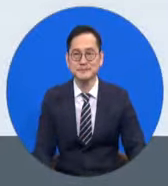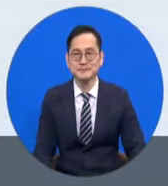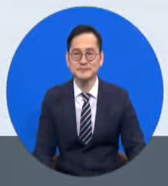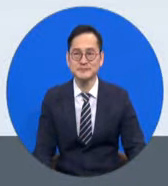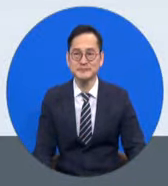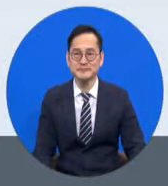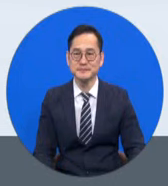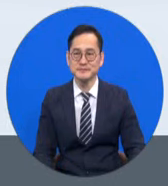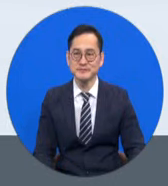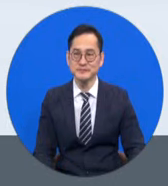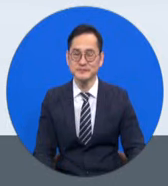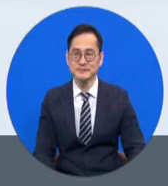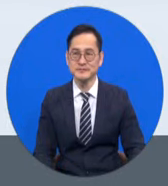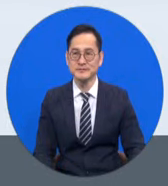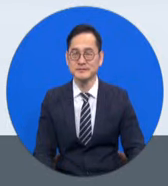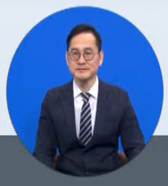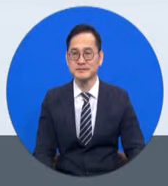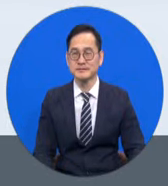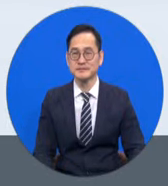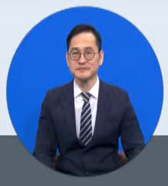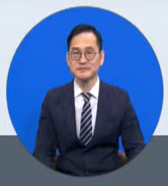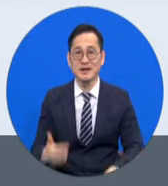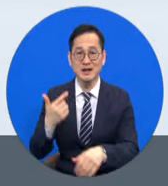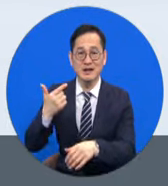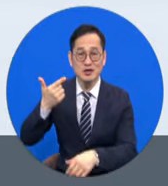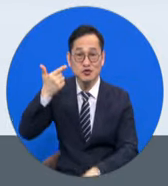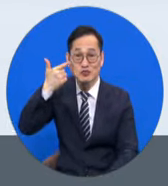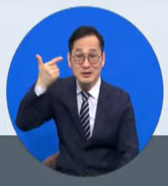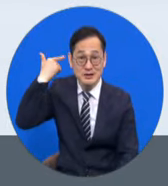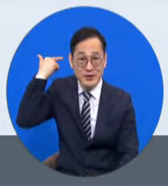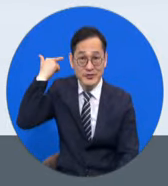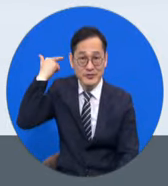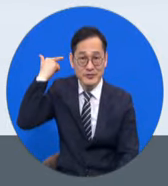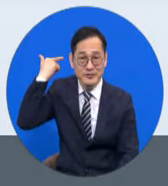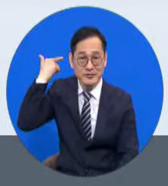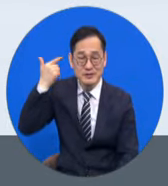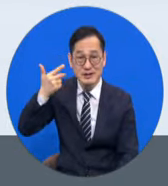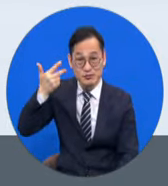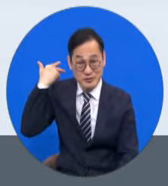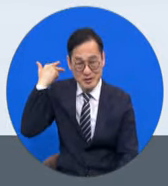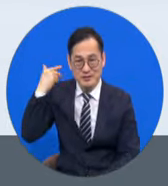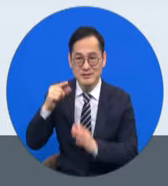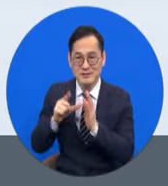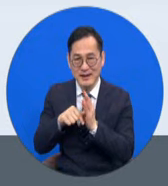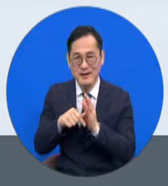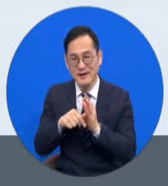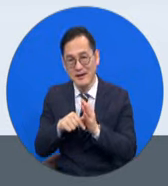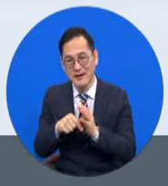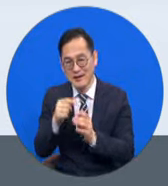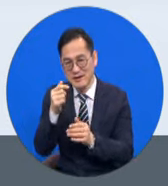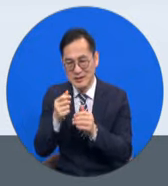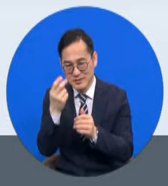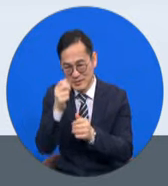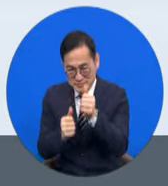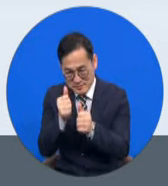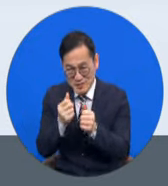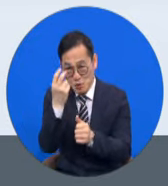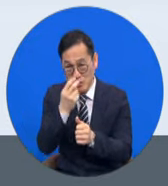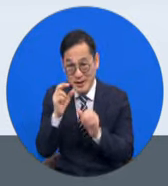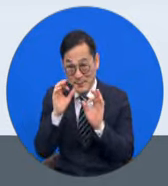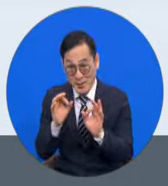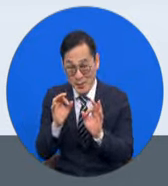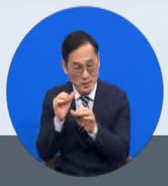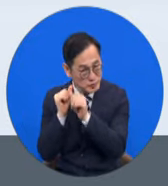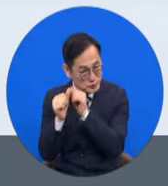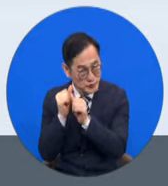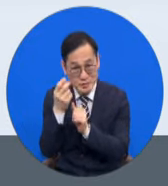역시나 6일 전에 실시된 여론조사 결과에 따르면 43대 41, 불과 2%포인트 차이밖에 나지 않는 오차범위